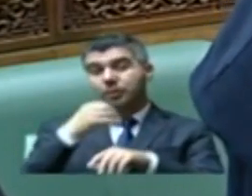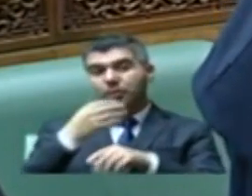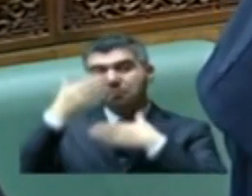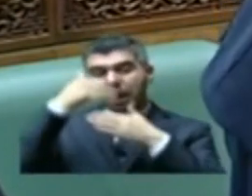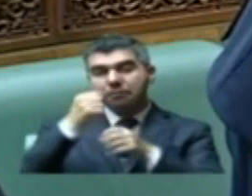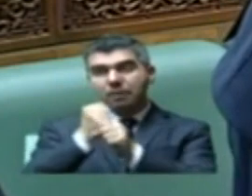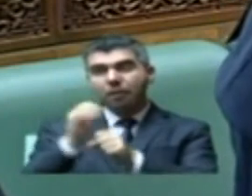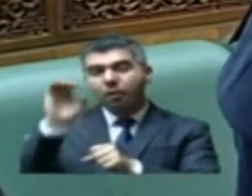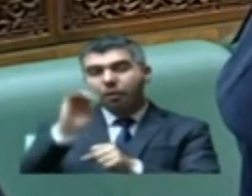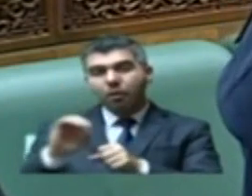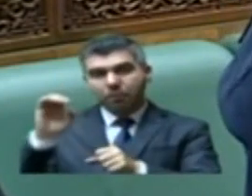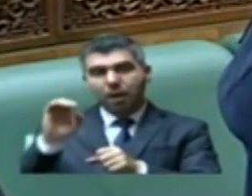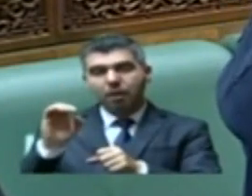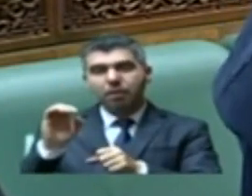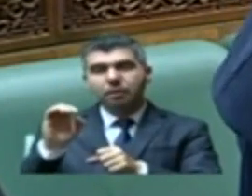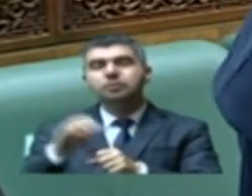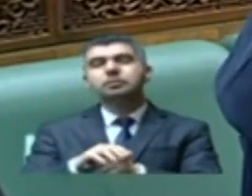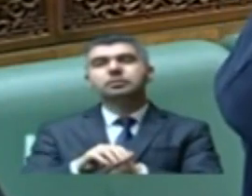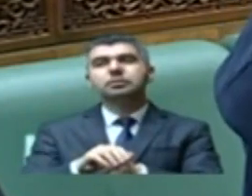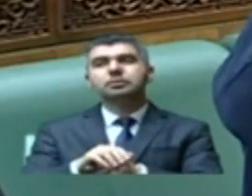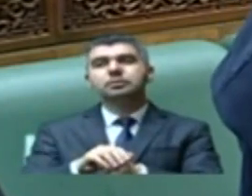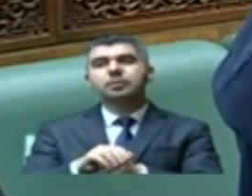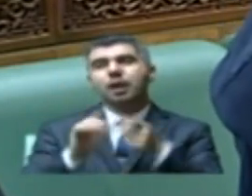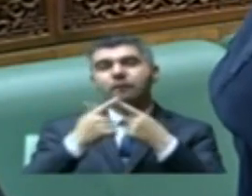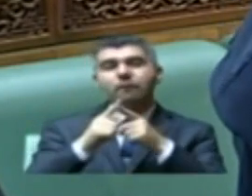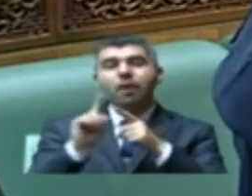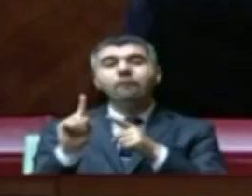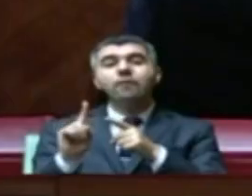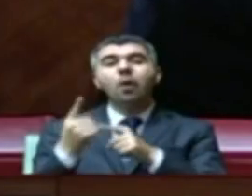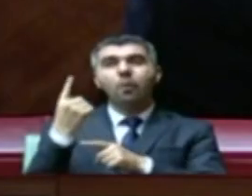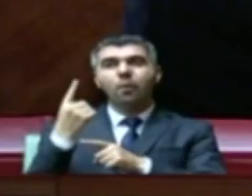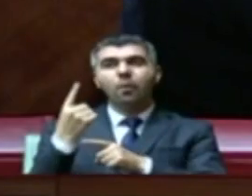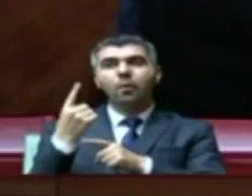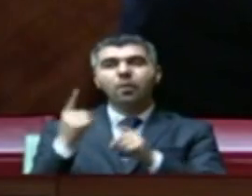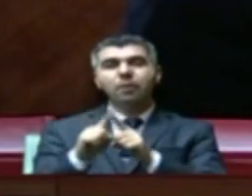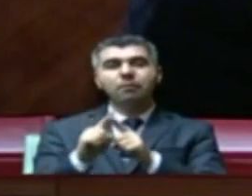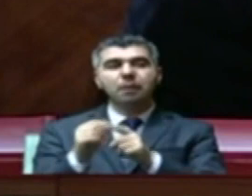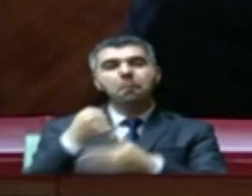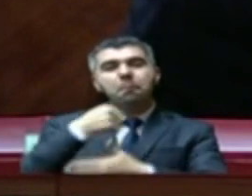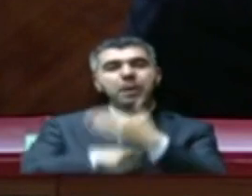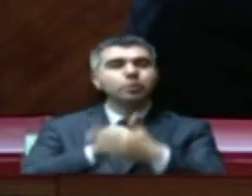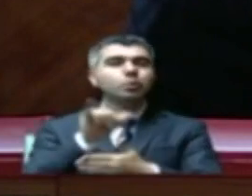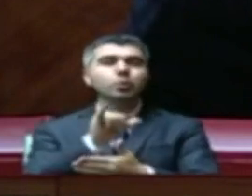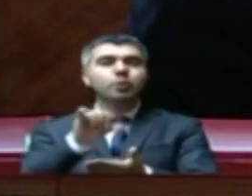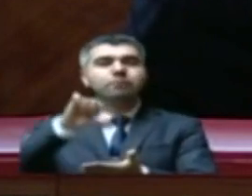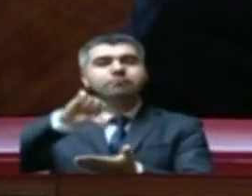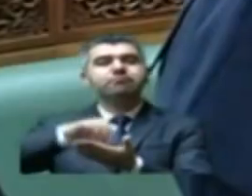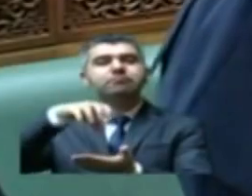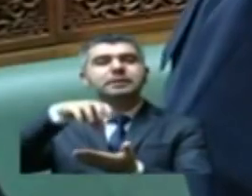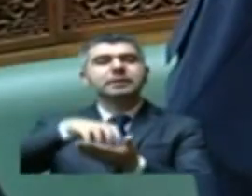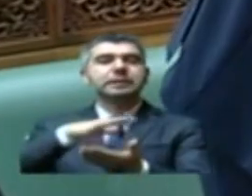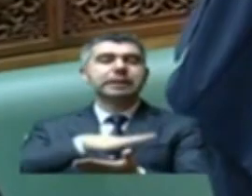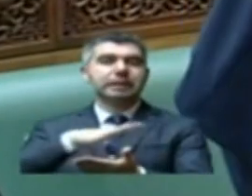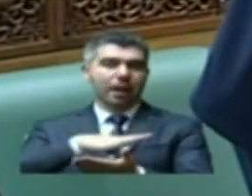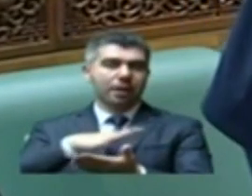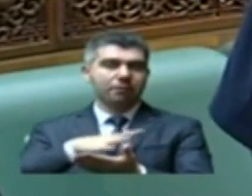ديالها كتكون مرتبطه بشكل كبير بالمكان ديالها او بالجهه ديالها، وكتعرفوا ايضا واحد العدد ديال الجهات